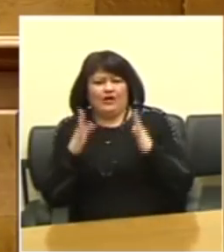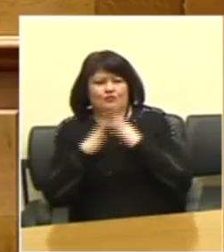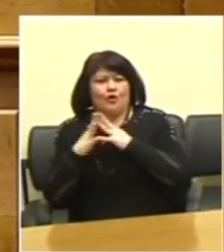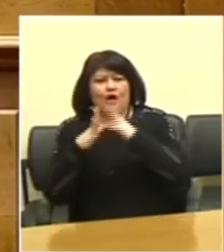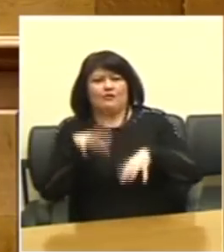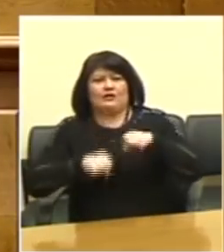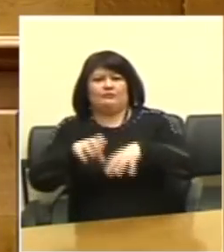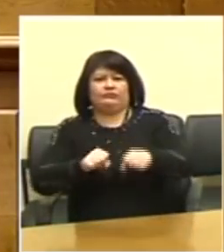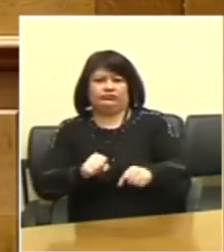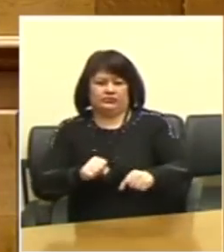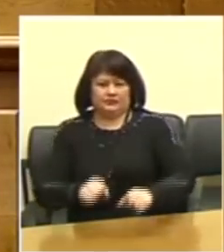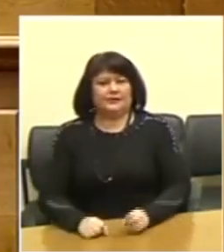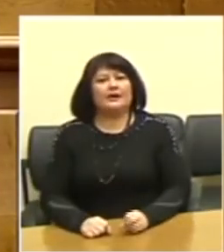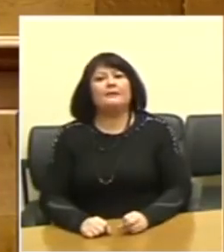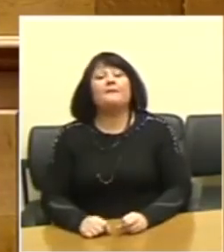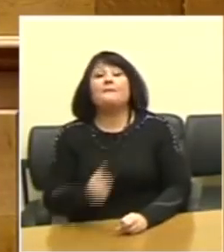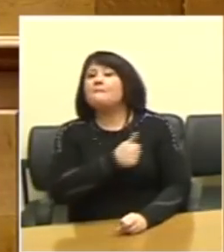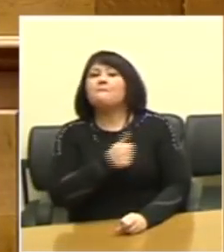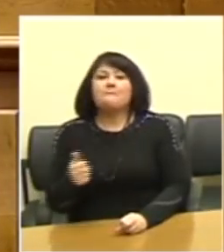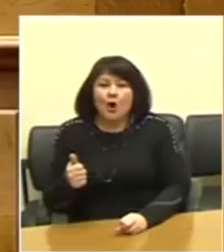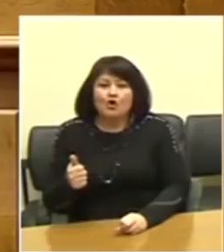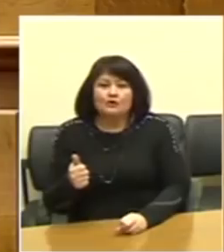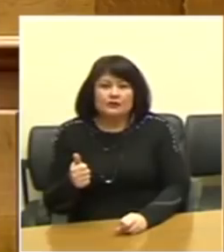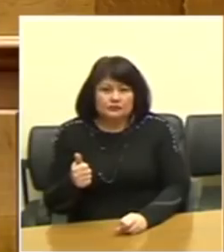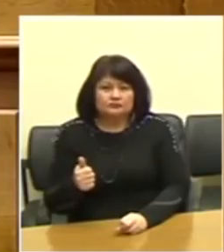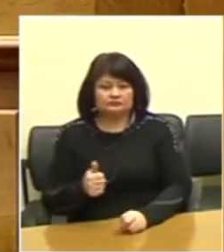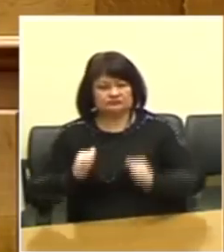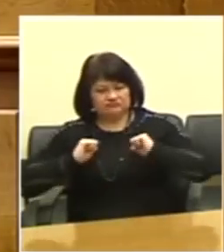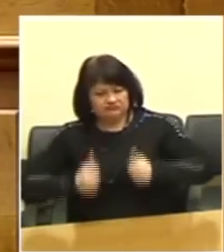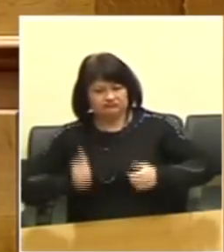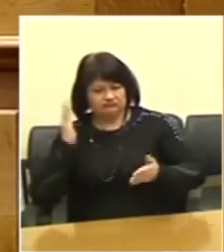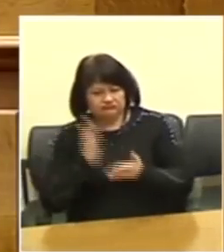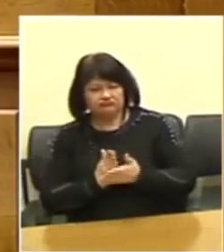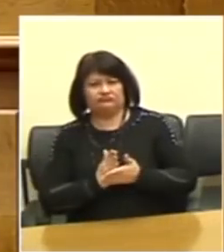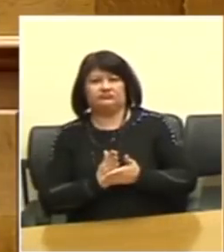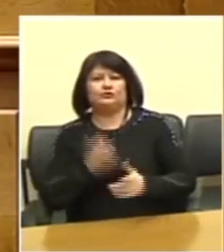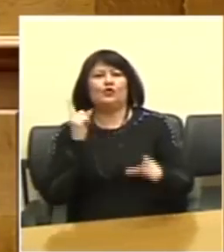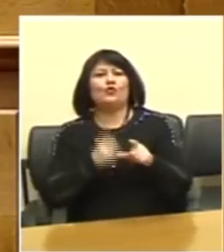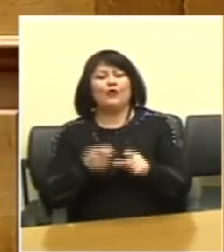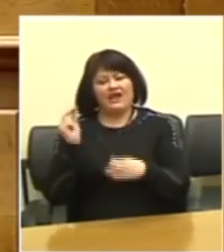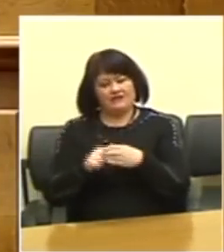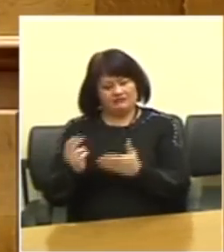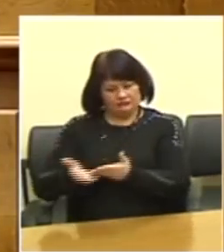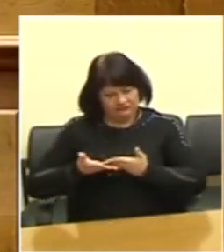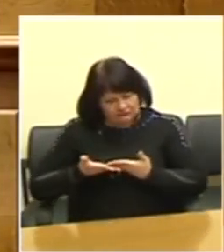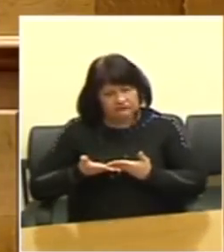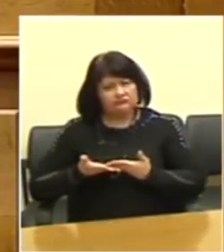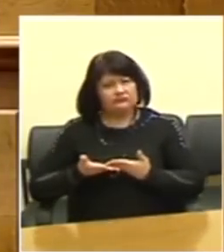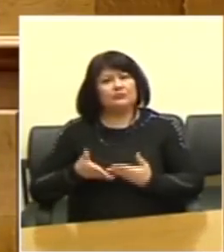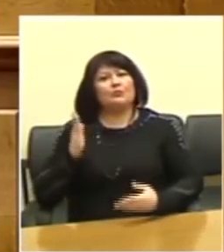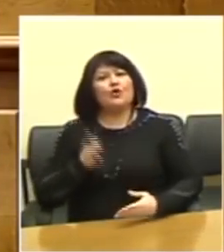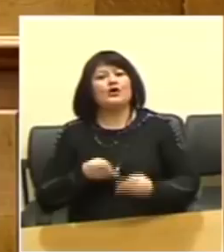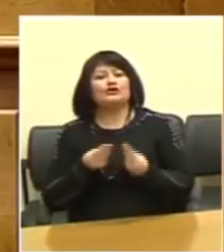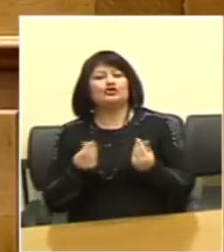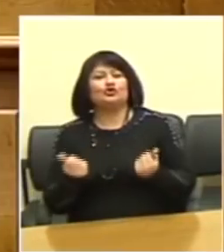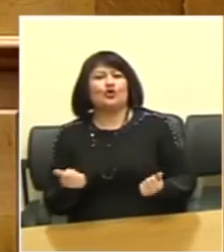περιοχή. Μόνο η μεγάλη, η αποφασιστική ενίσχυση του Κομμουνιστικού Κόμματος Ελλάδας μπορεί να